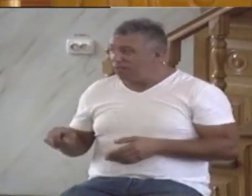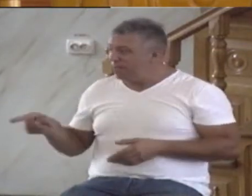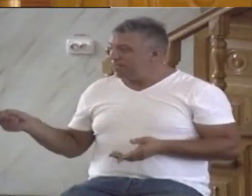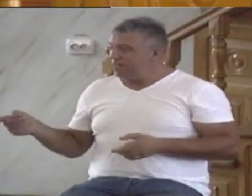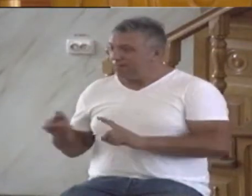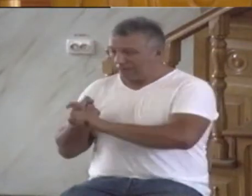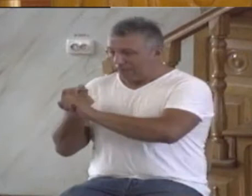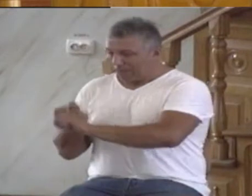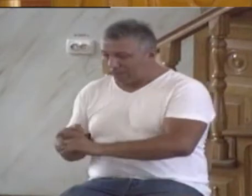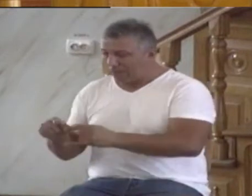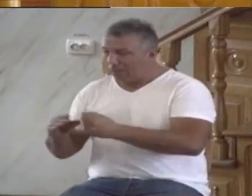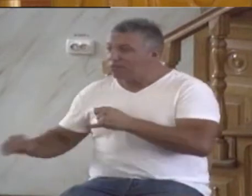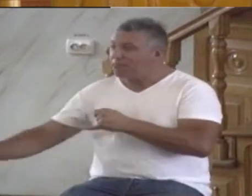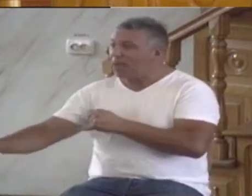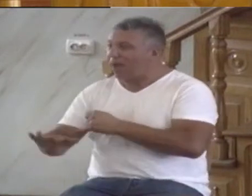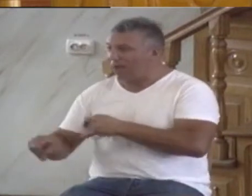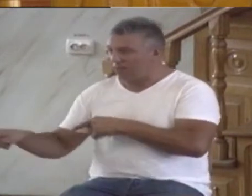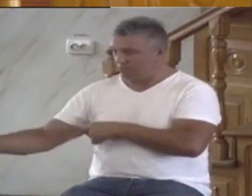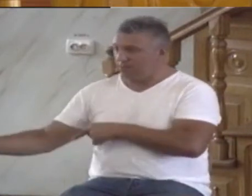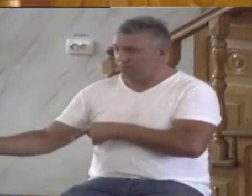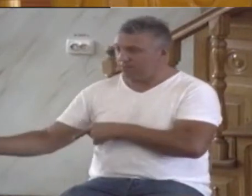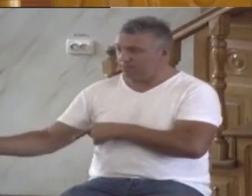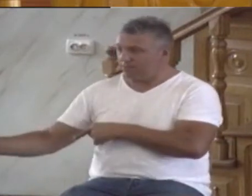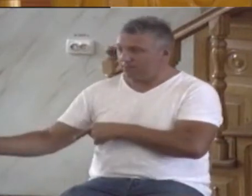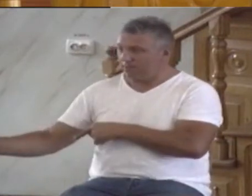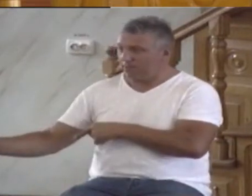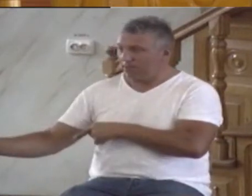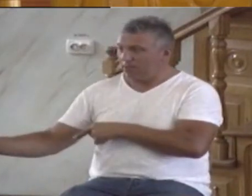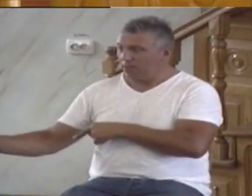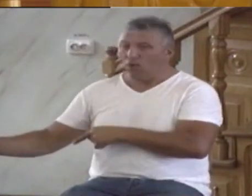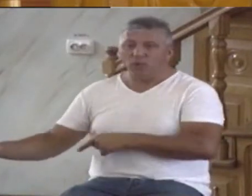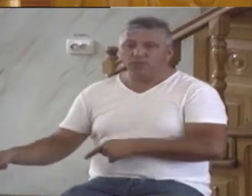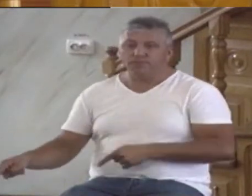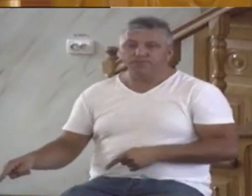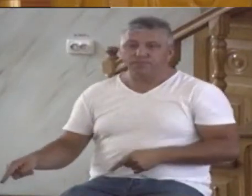Его убежденность в том, что